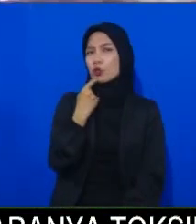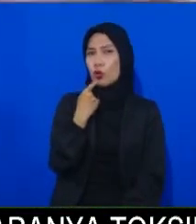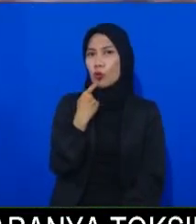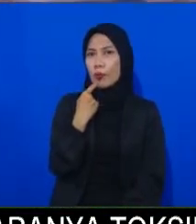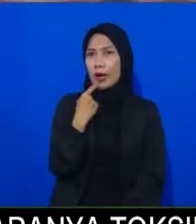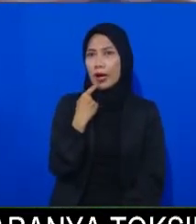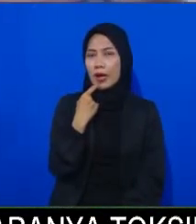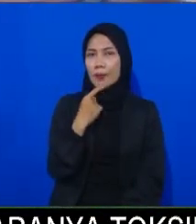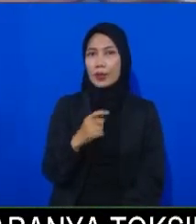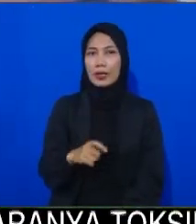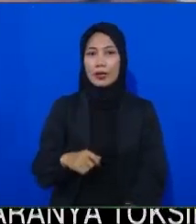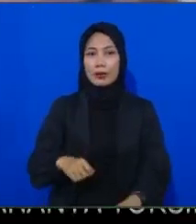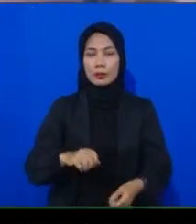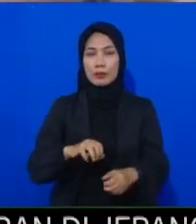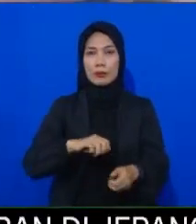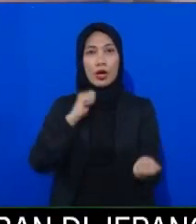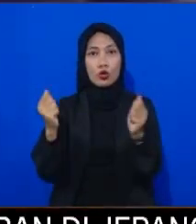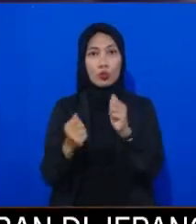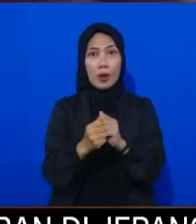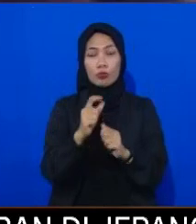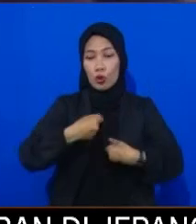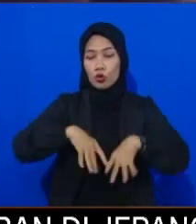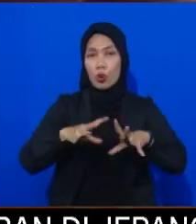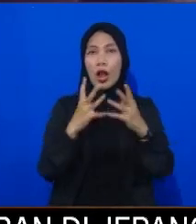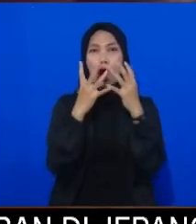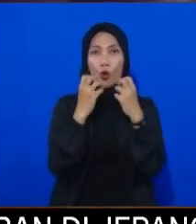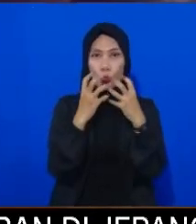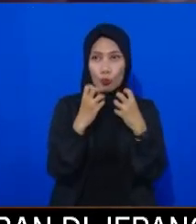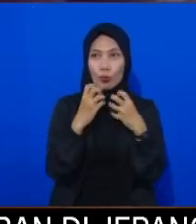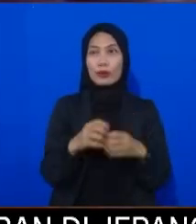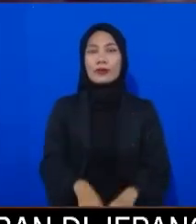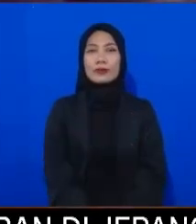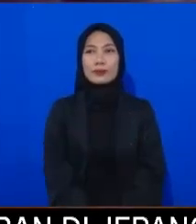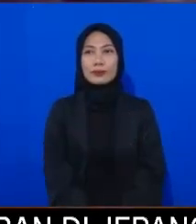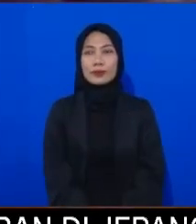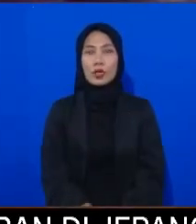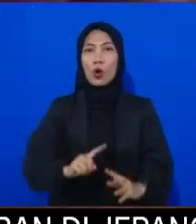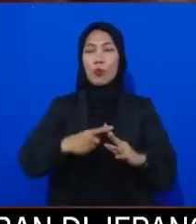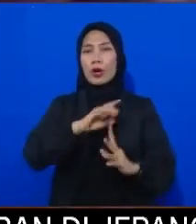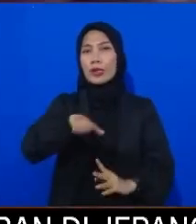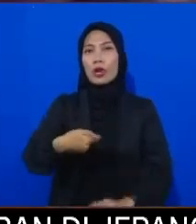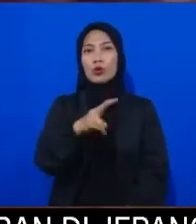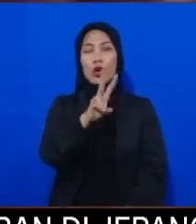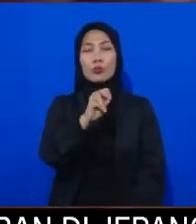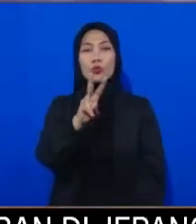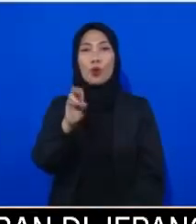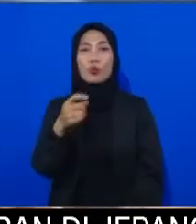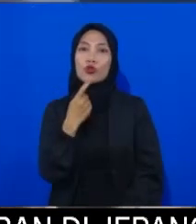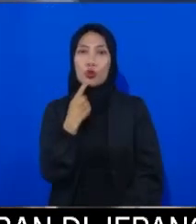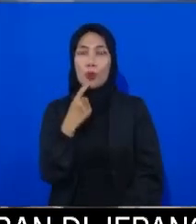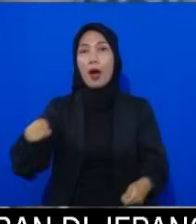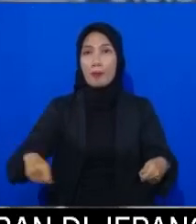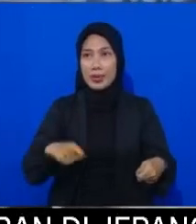dan ternyata diminati warga Ia pun menekuni usaha kerupuk telur asin sejak tahun 2020 Silam